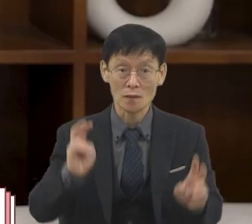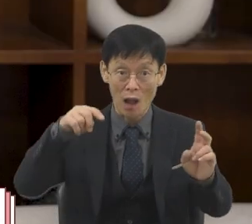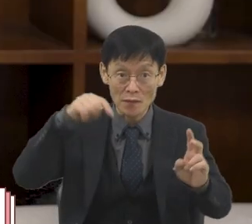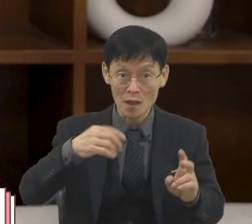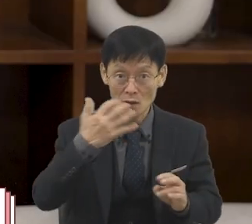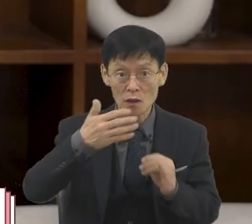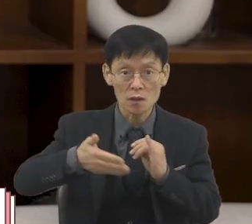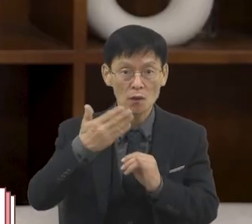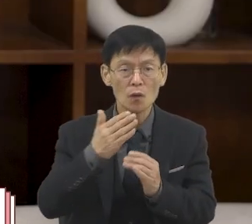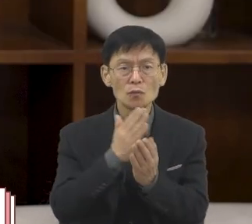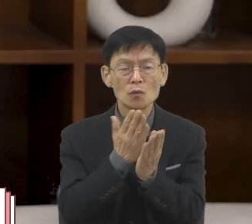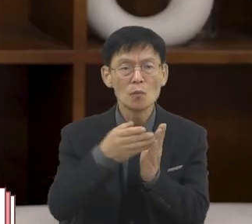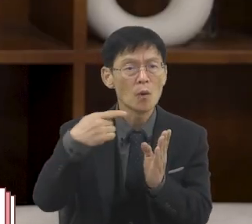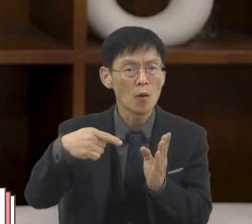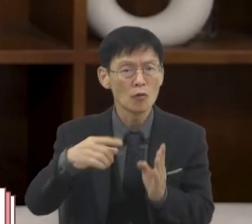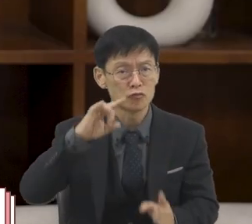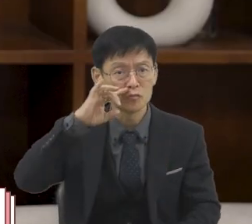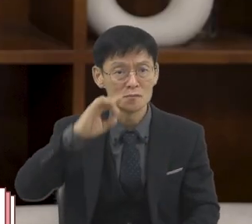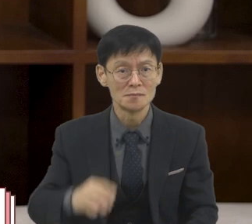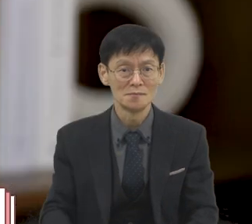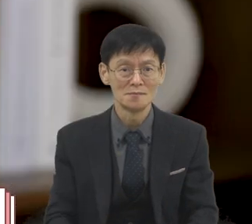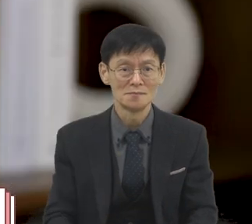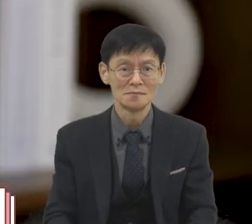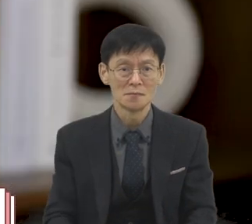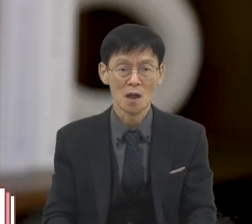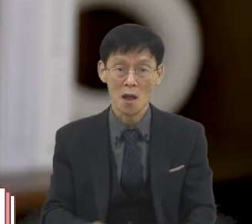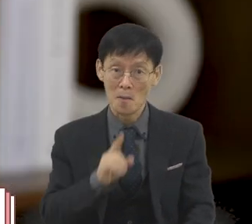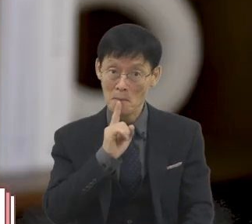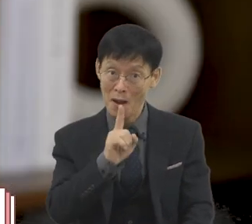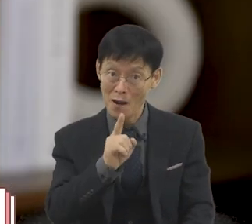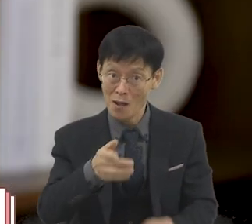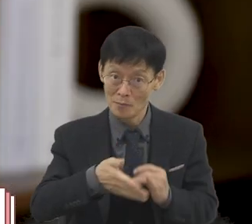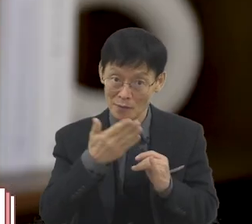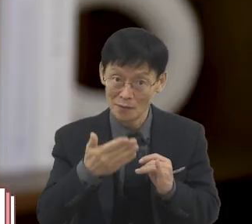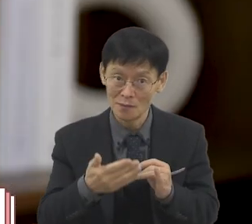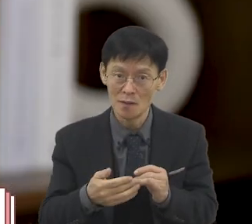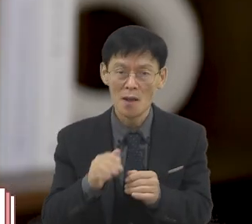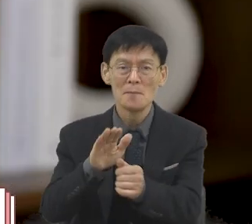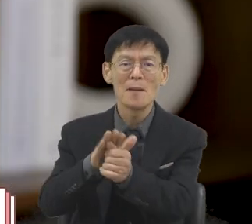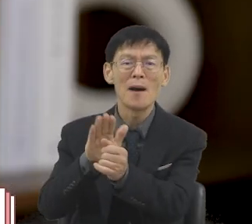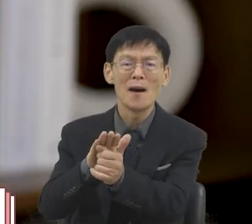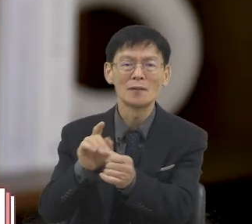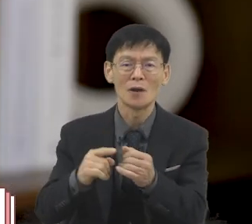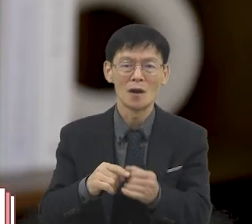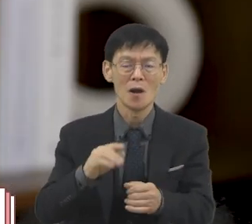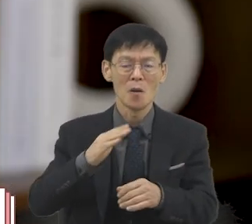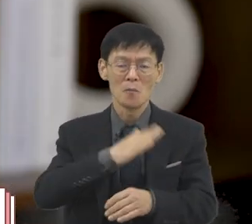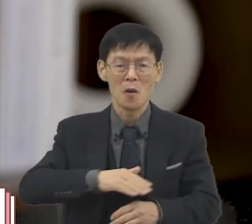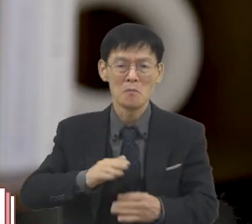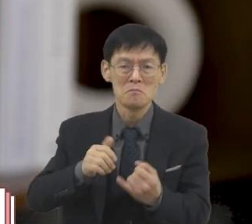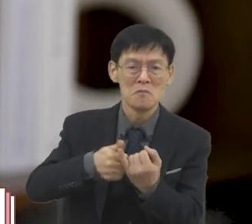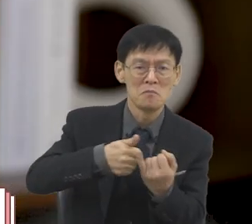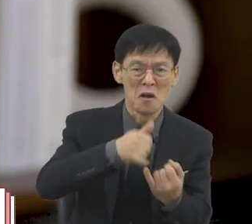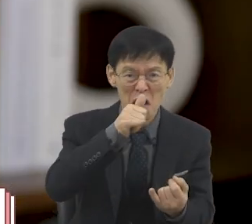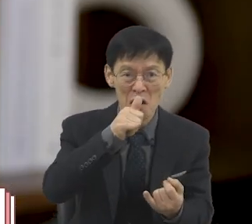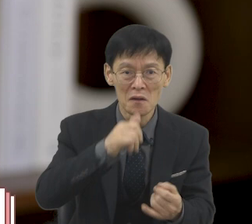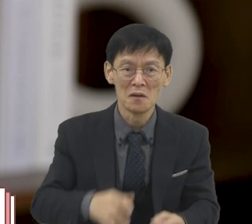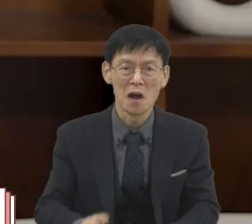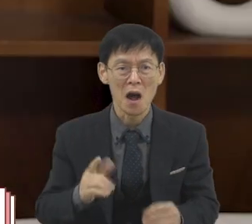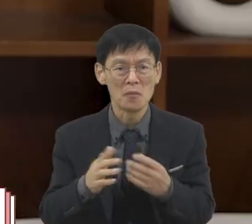직장 내 성희롱에는 어떤 것들이 있을까요? 말로 하는 성희롱, 만지거나 접촉하면서 몸으로 하는